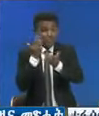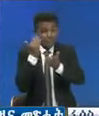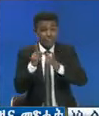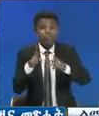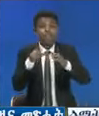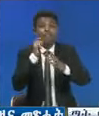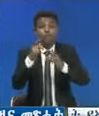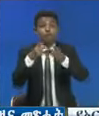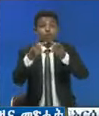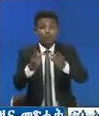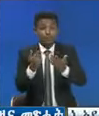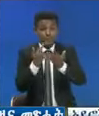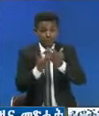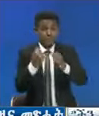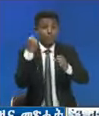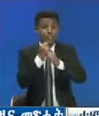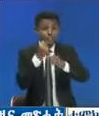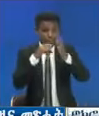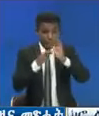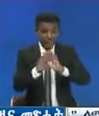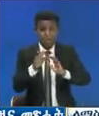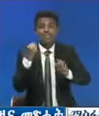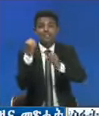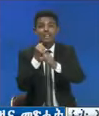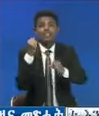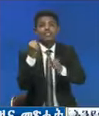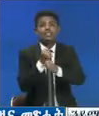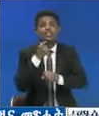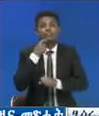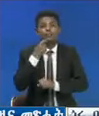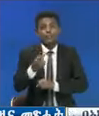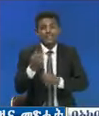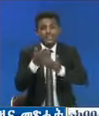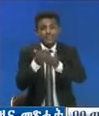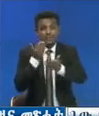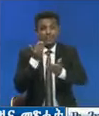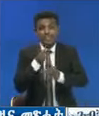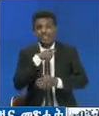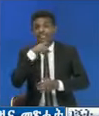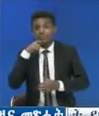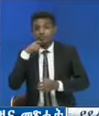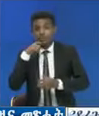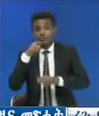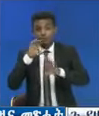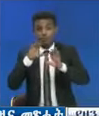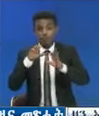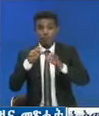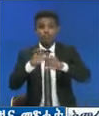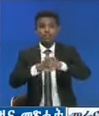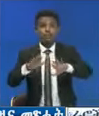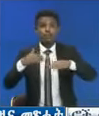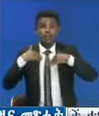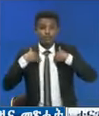መሬቶችን በዚህ አመት ወደ ስራ የማስገባት ስራ እየተሰራ ነው ብለዋል። ከዚህ በፊት ጾማ የሚያድሩ መሬቶች አሉ፣ በባለሀብት ተይዘው ግን